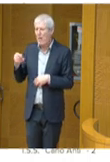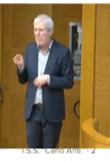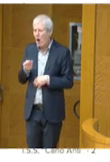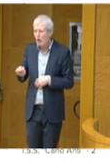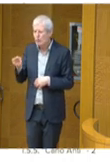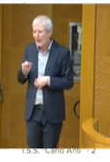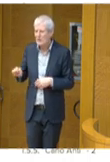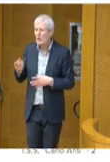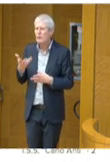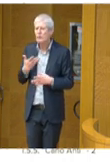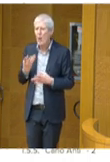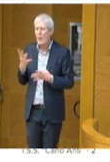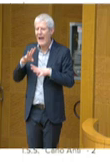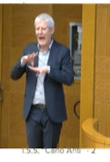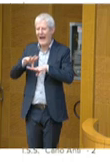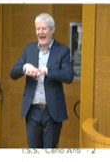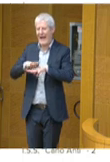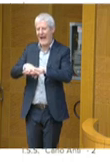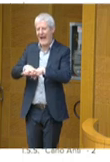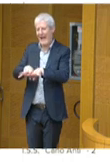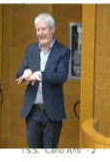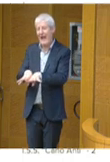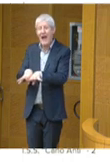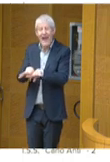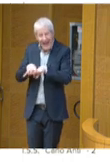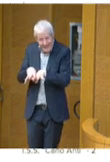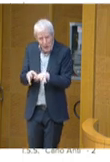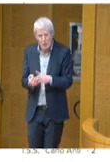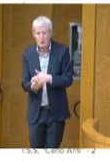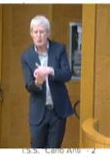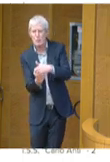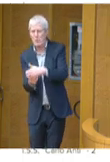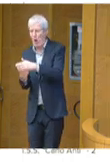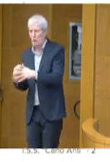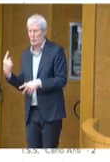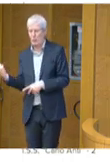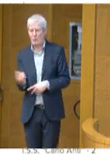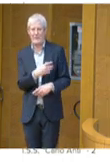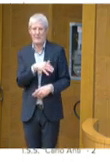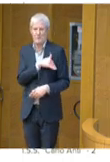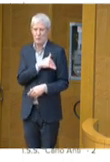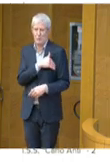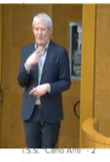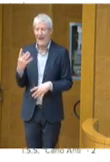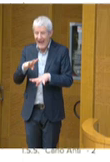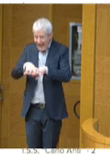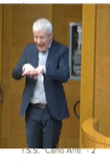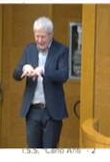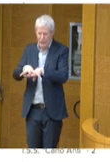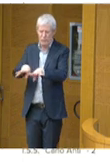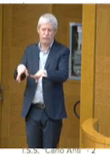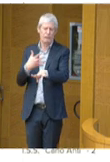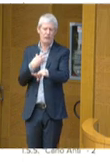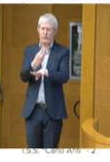rete a supporto dell'inclusione dei nostri ragazzi nelle nostre classi. Una rete composta da diversi